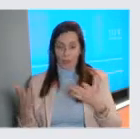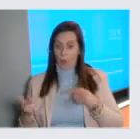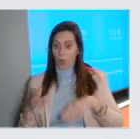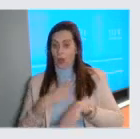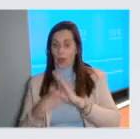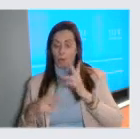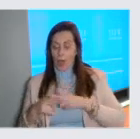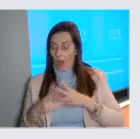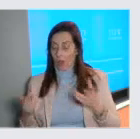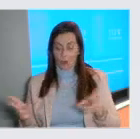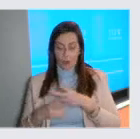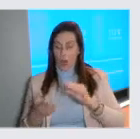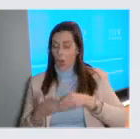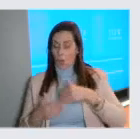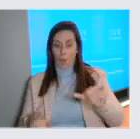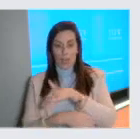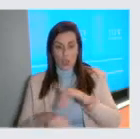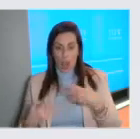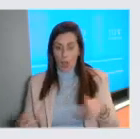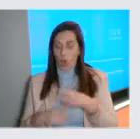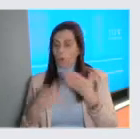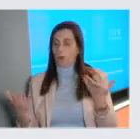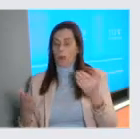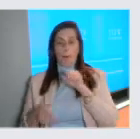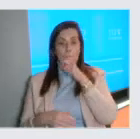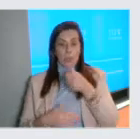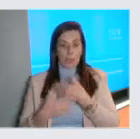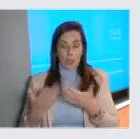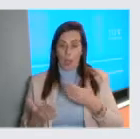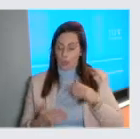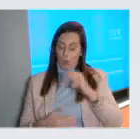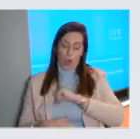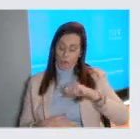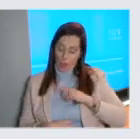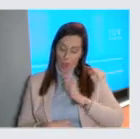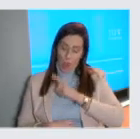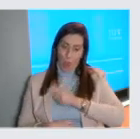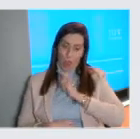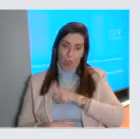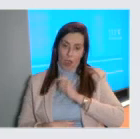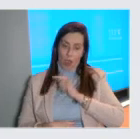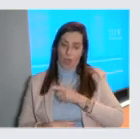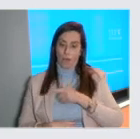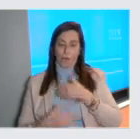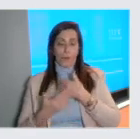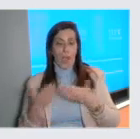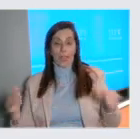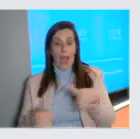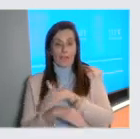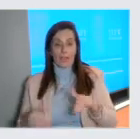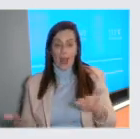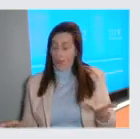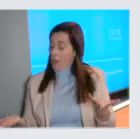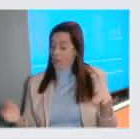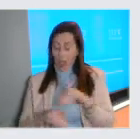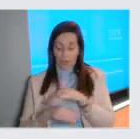ללכת לחתום בלשכה. אין דבר כזה פנסיה, אלא אם כן אני כמובן אוסף לעצמי את הכסף. אין דמי אבטלה, במידה